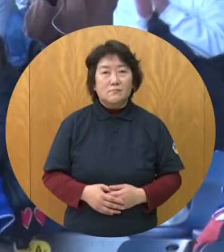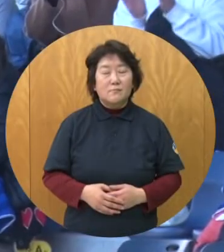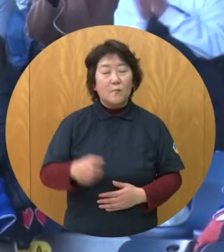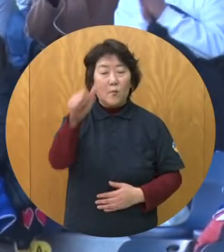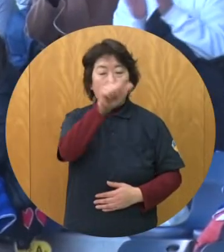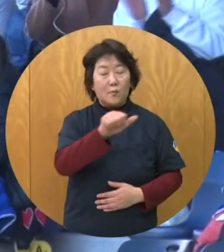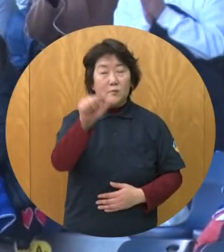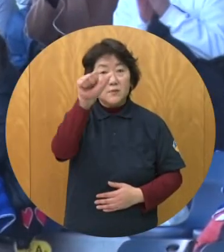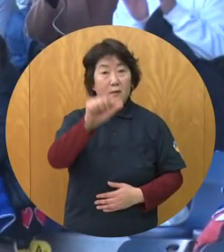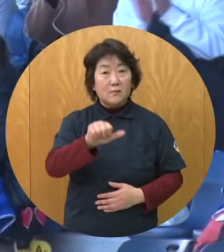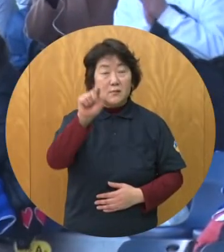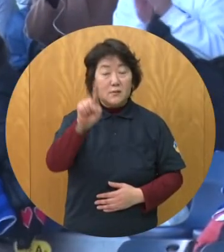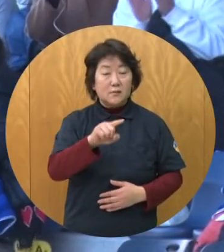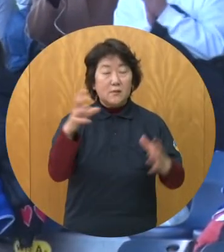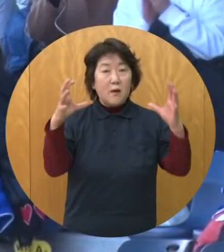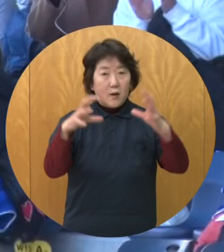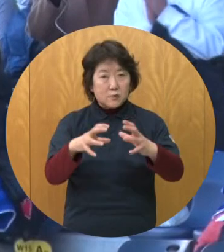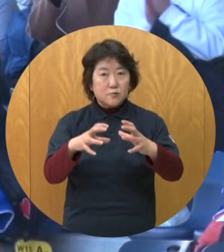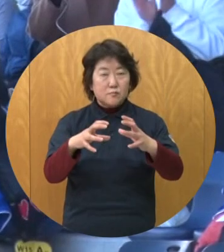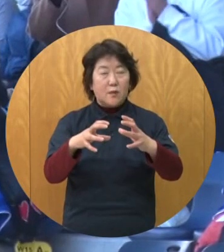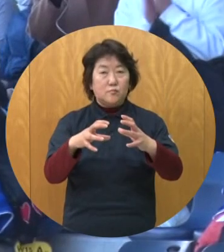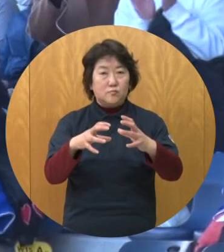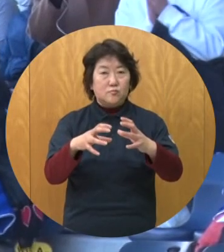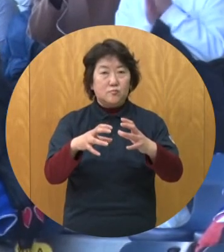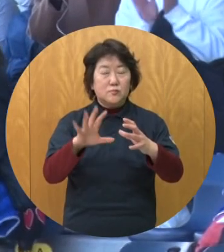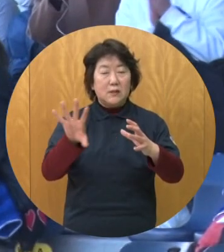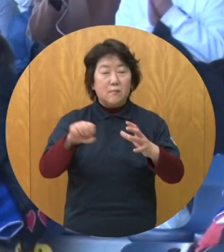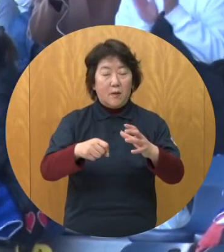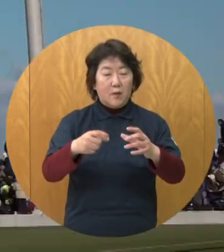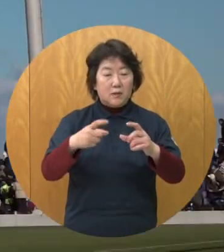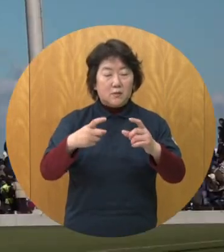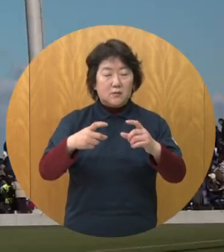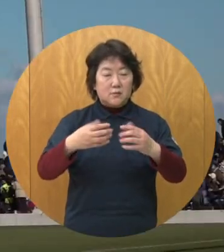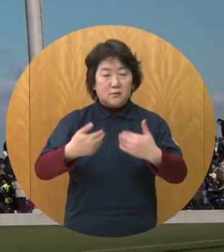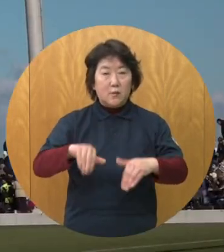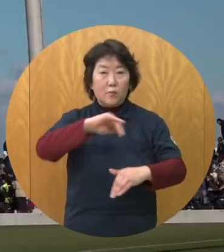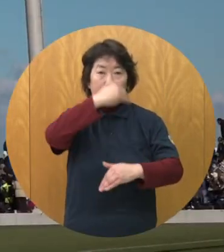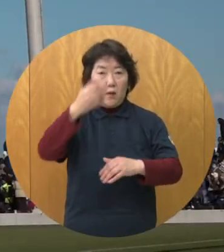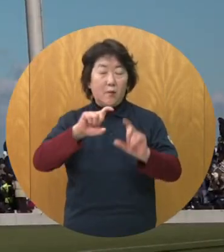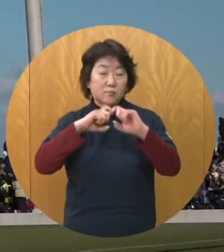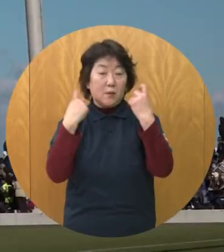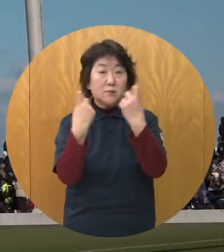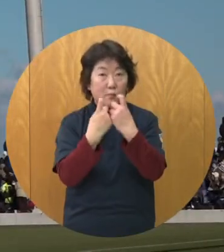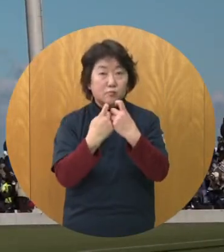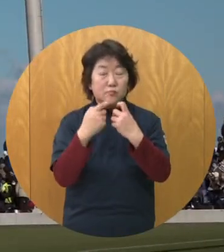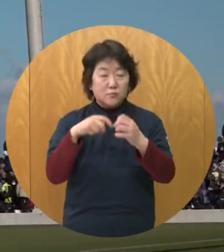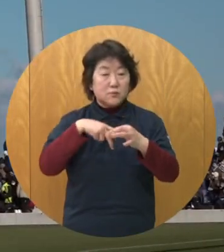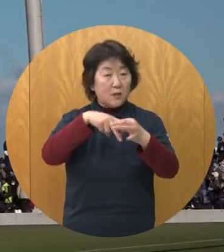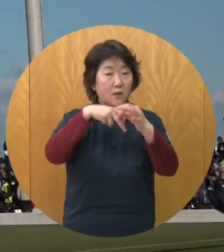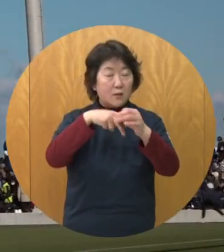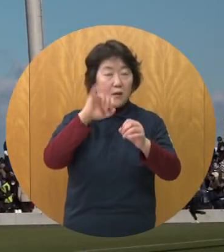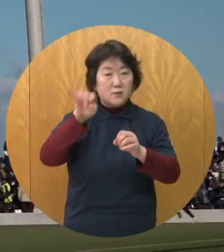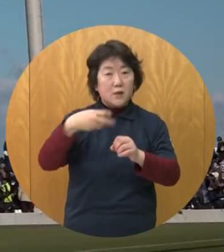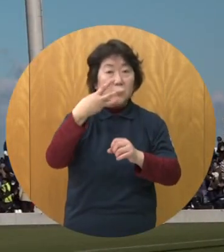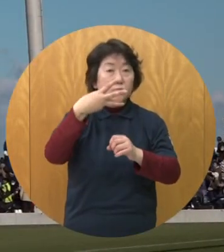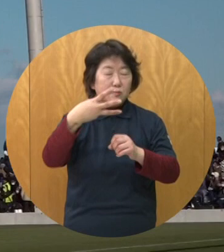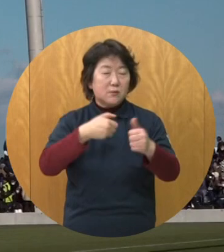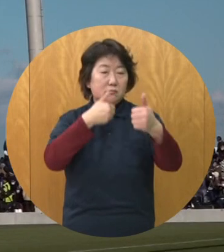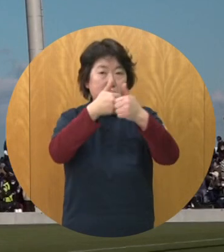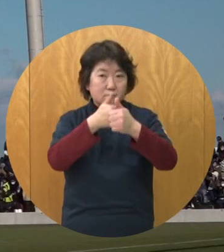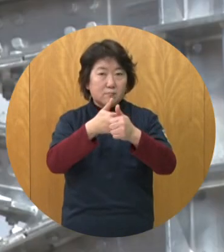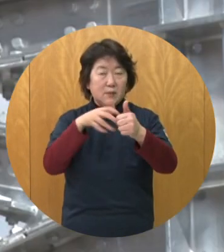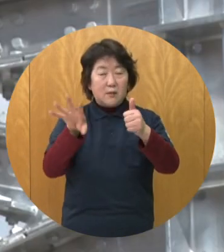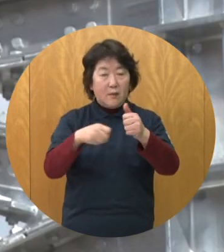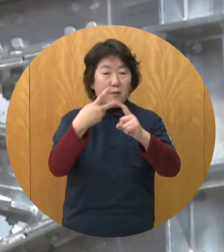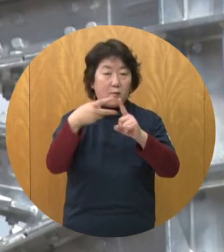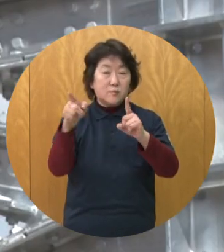およそ5000人の拍手に包まれ誕生した今治里山スタジアム。サッカー J3 で戦う FC 今